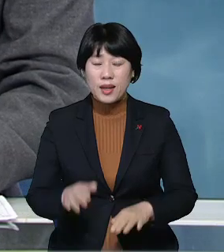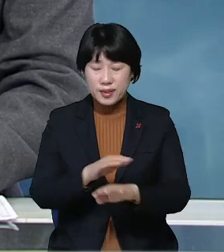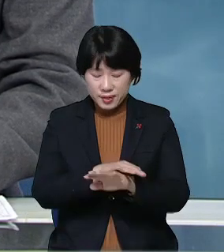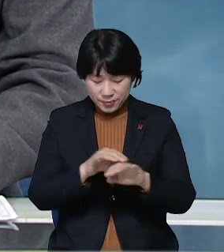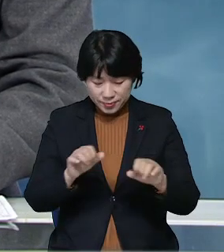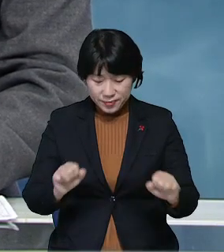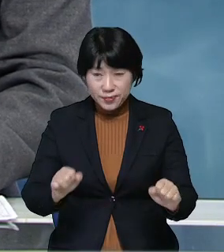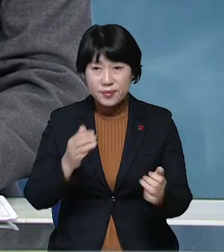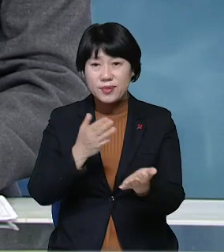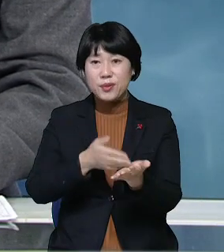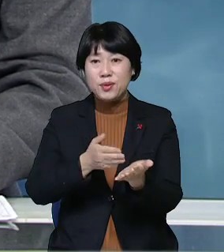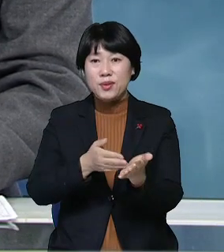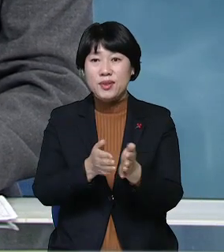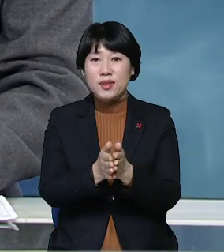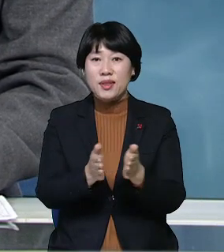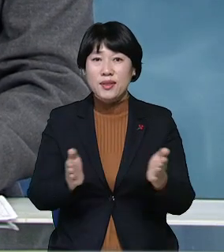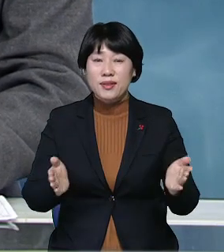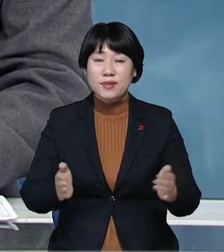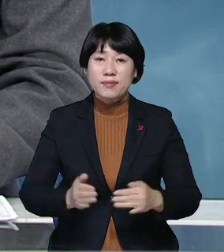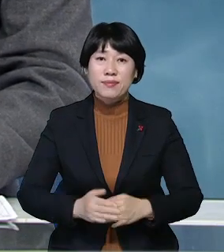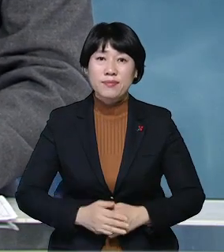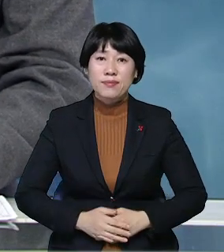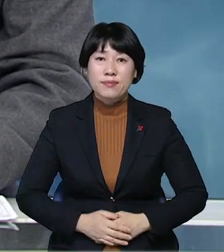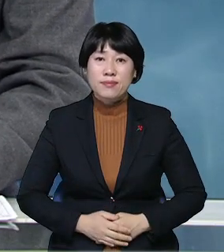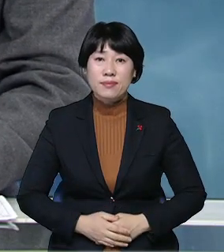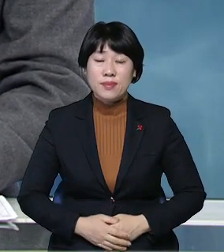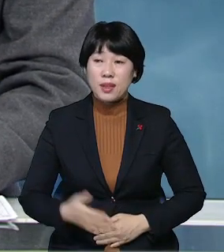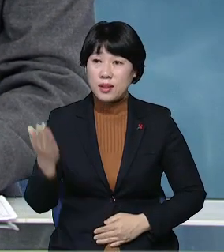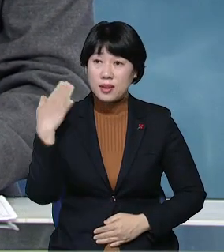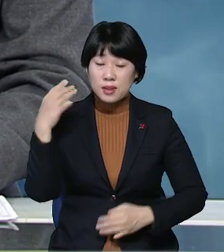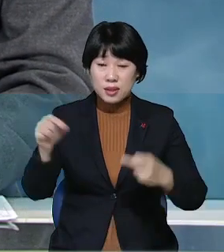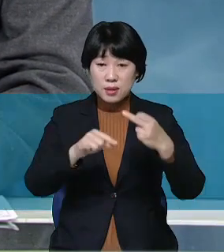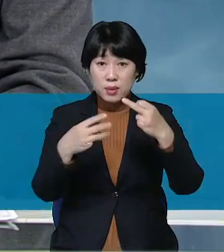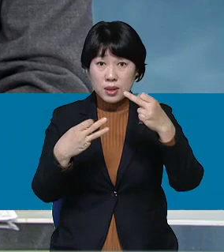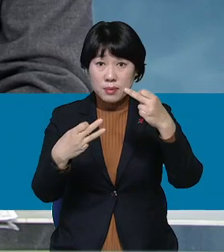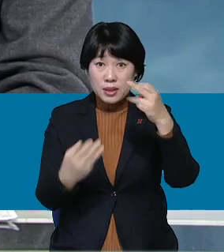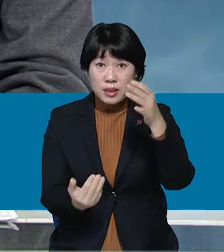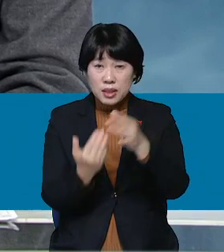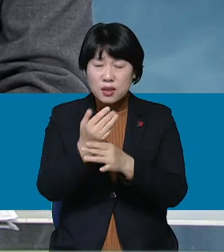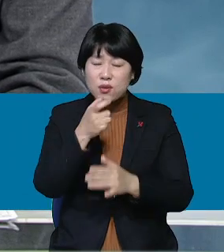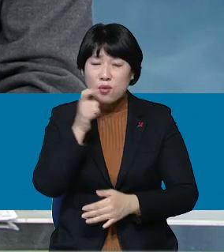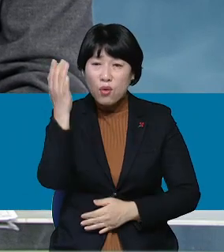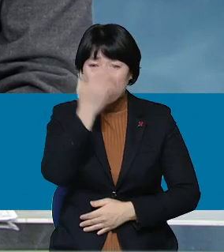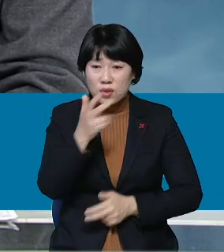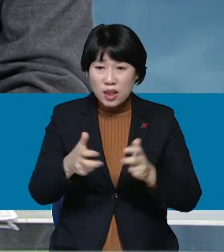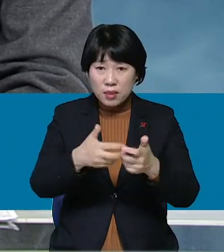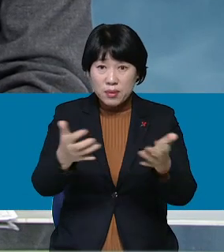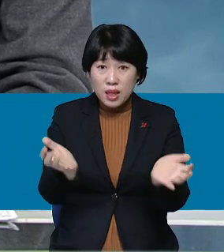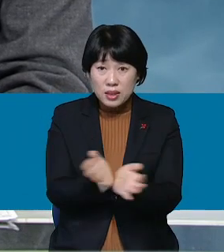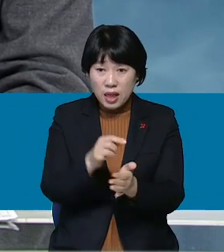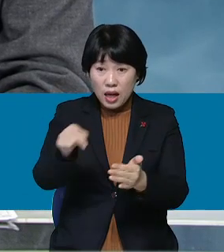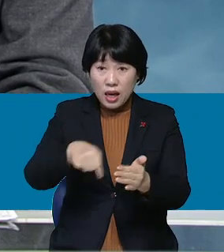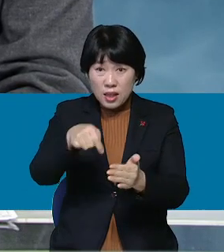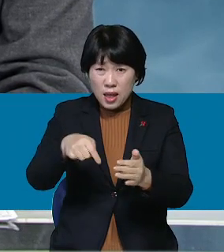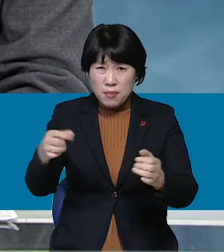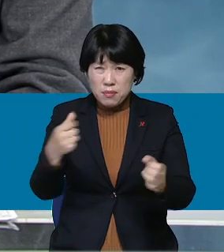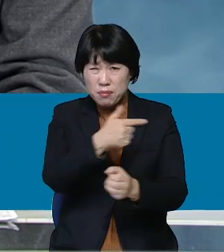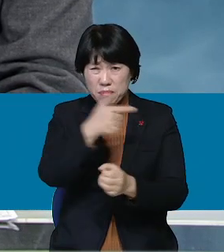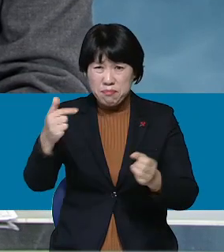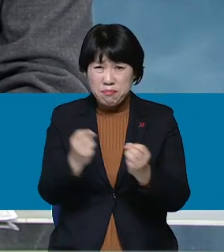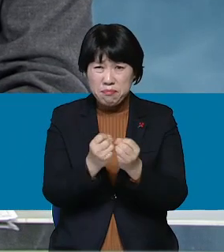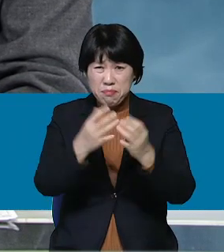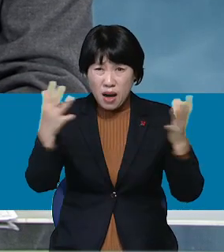여러분 안녕하십니까? KBC 8시 뉴스입니다. 지난 13일 발생한 여수산단 2일산업 대형 폭발 사고는